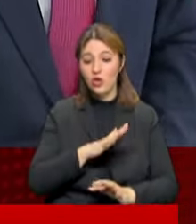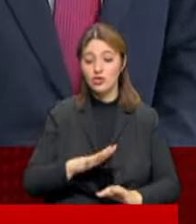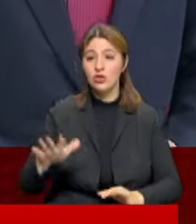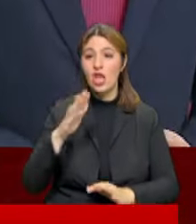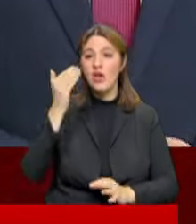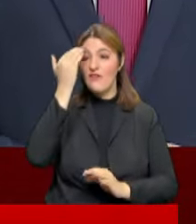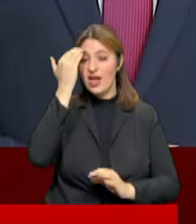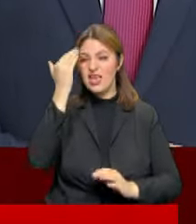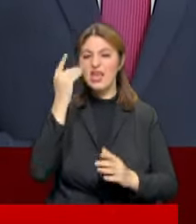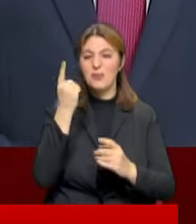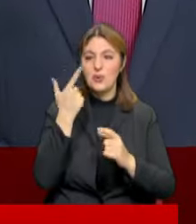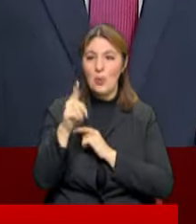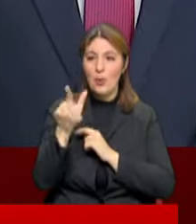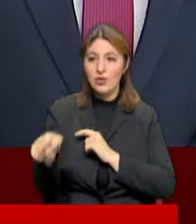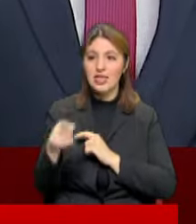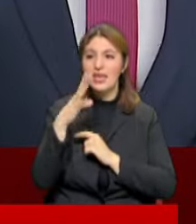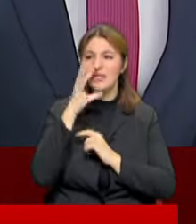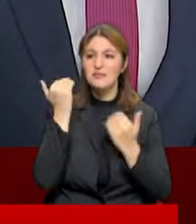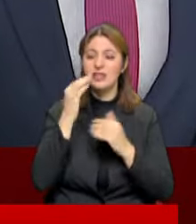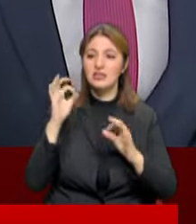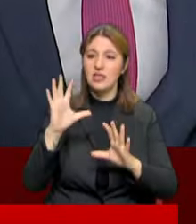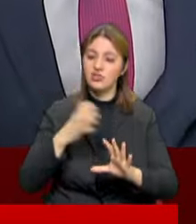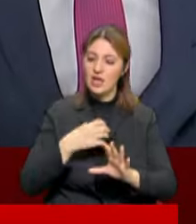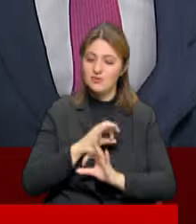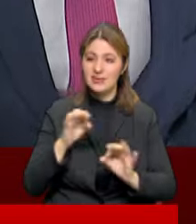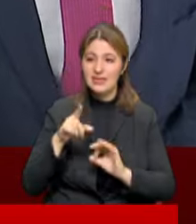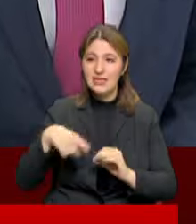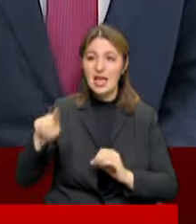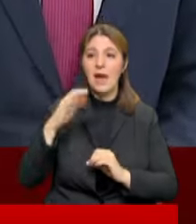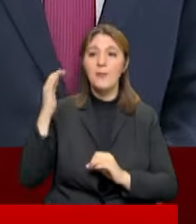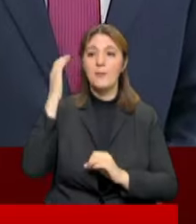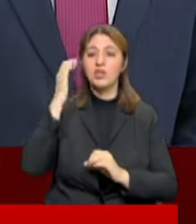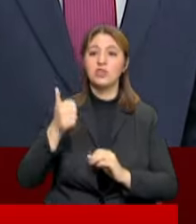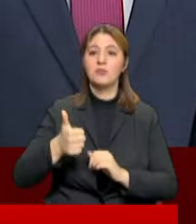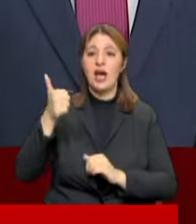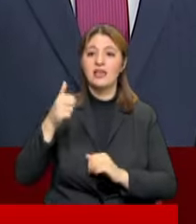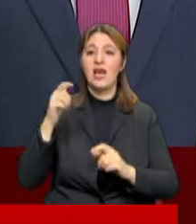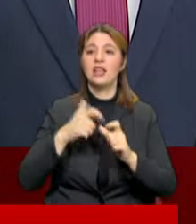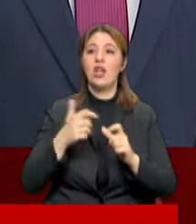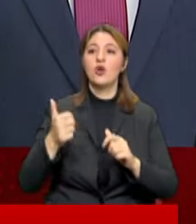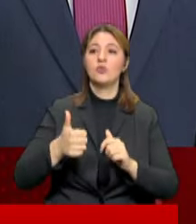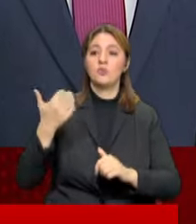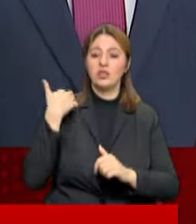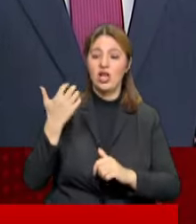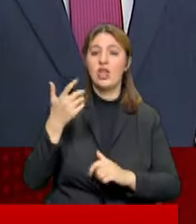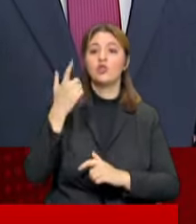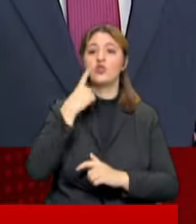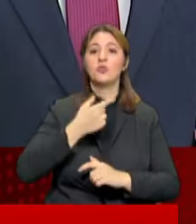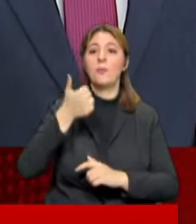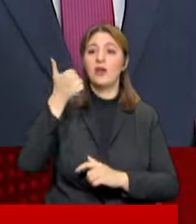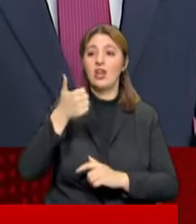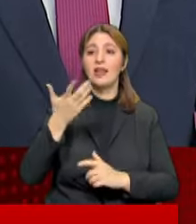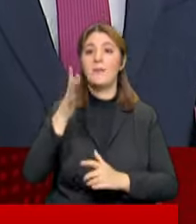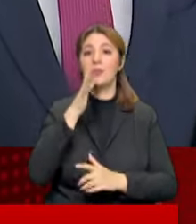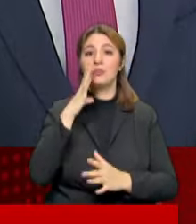yoksul fakir bir köyünden kimsesizleri Sahipsizler başbakanlığa Genelkurmay başkanlığına Cumhurbaşkanlığına